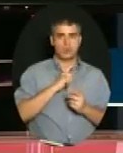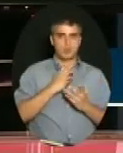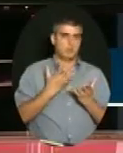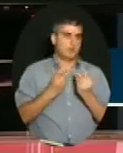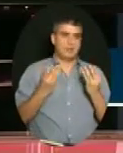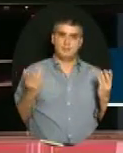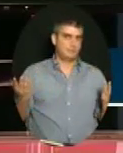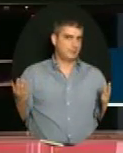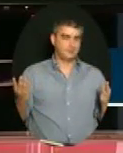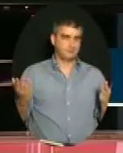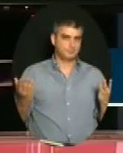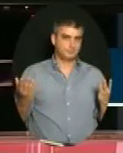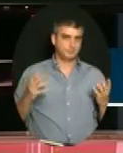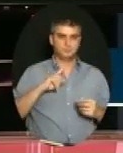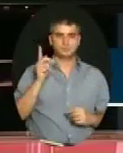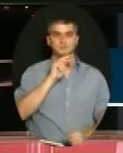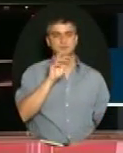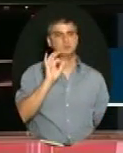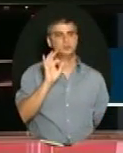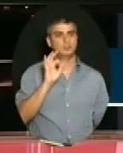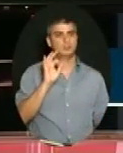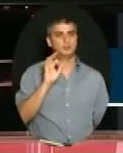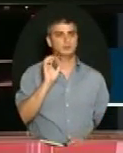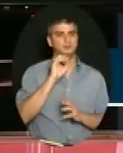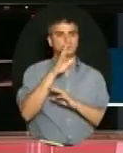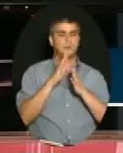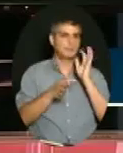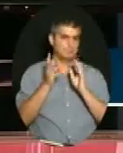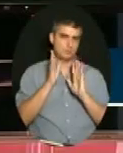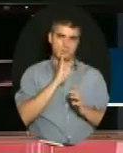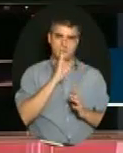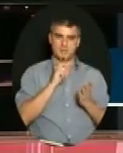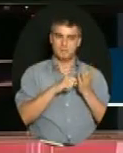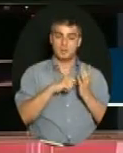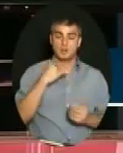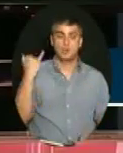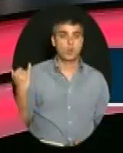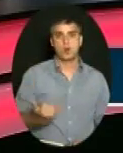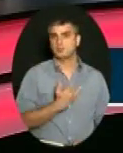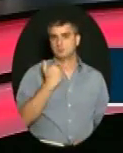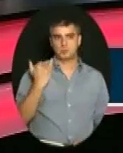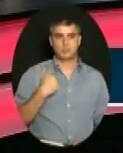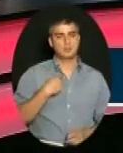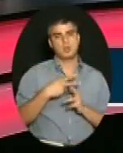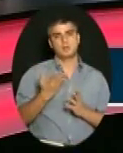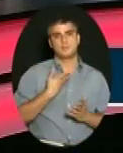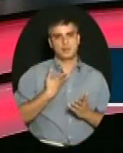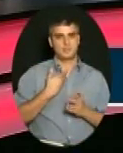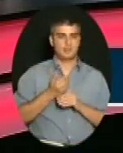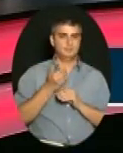משופעים, כל הנושא של השידור מבתי משפט הוא מאוד בעייתי. מכיוון שכל הזמן, אנחנו רק מקבלים